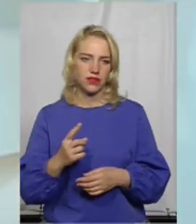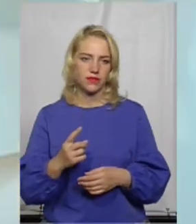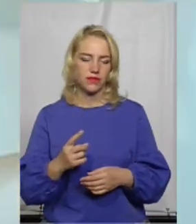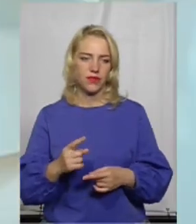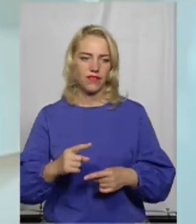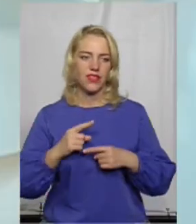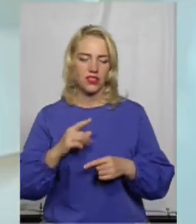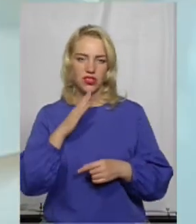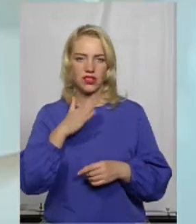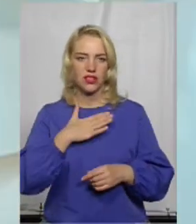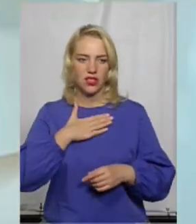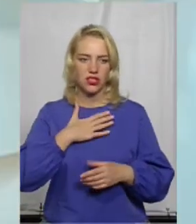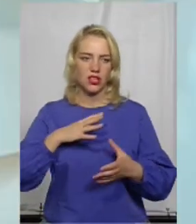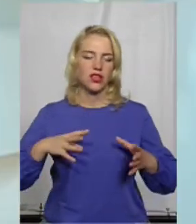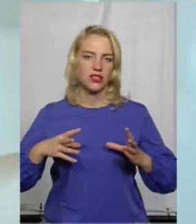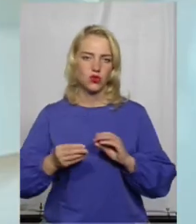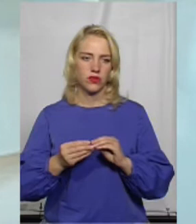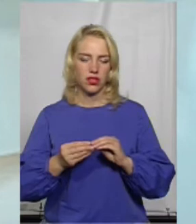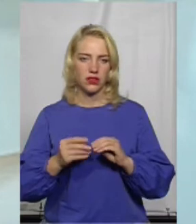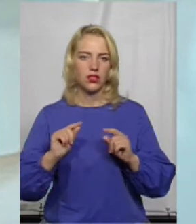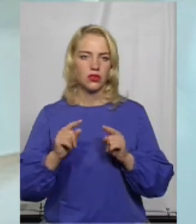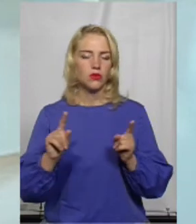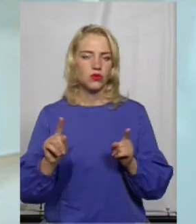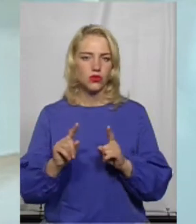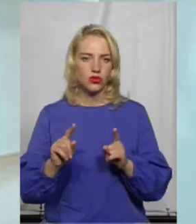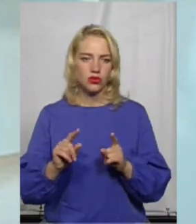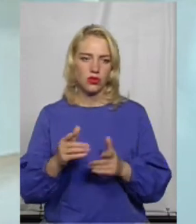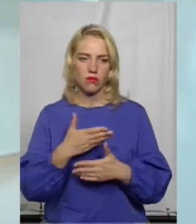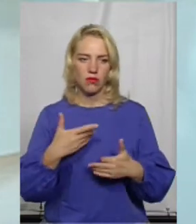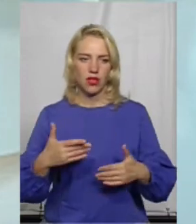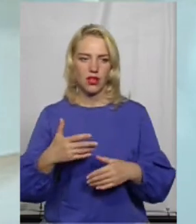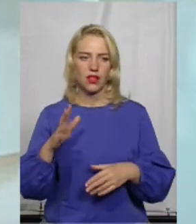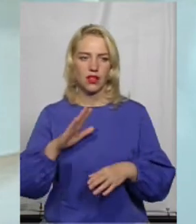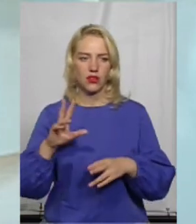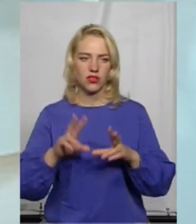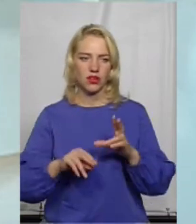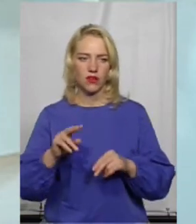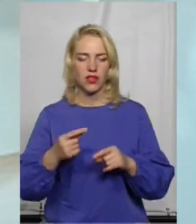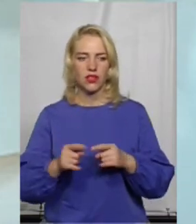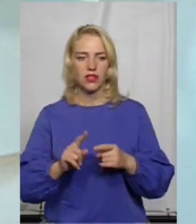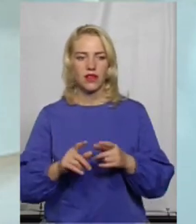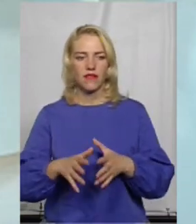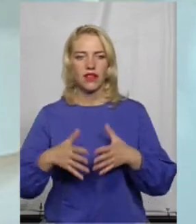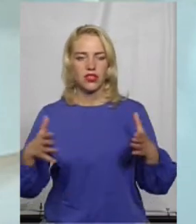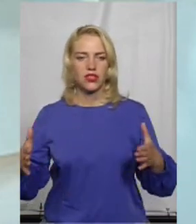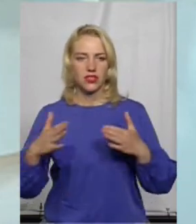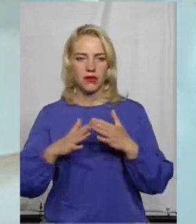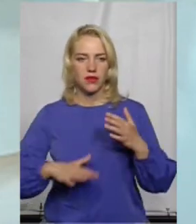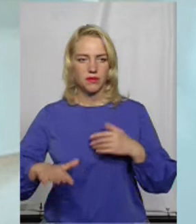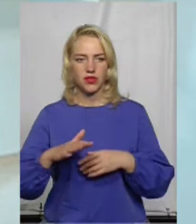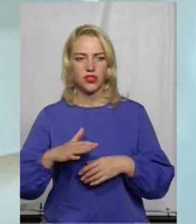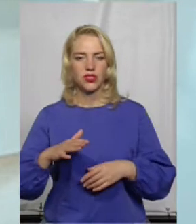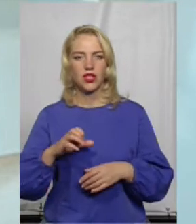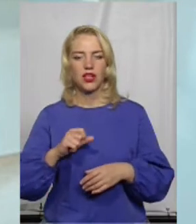перший фінішний наш результат, тому що ми не розраховували, власне, на таке величезне приміщення,